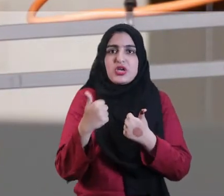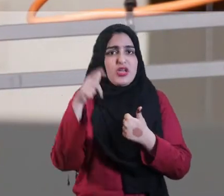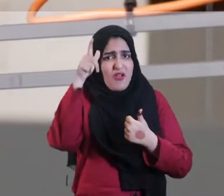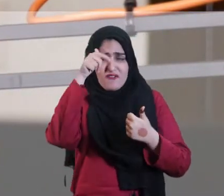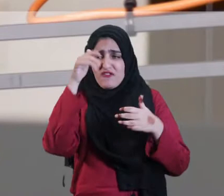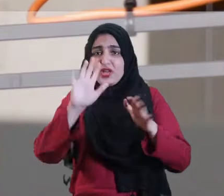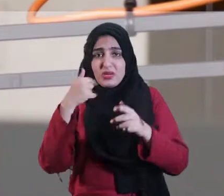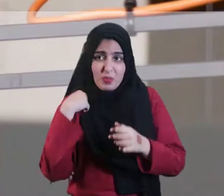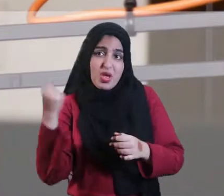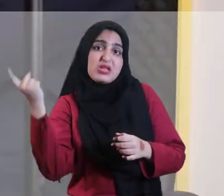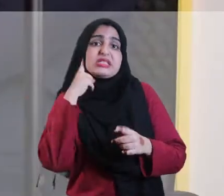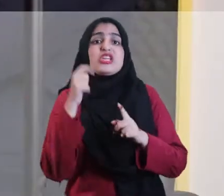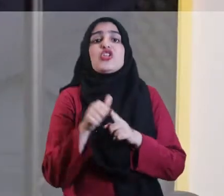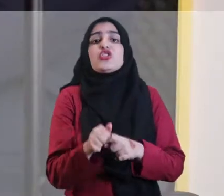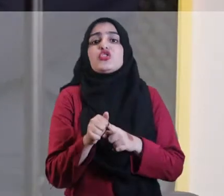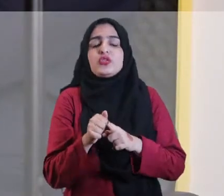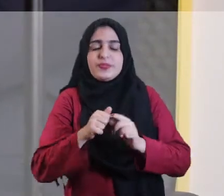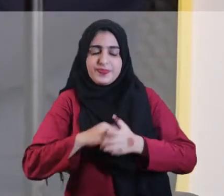ओके